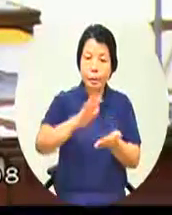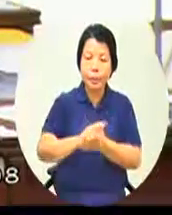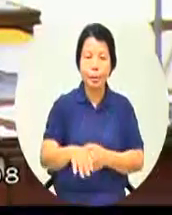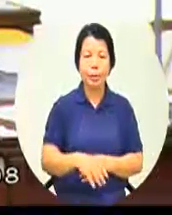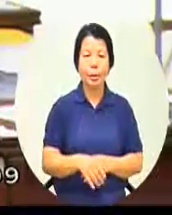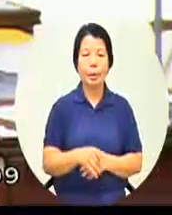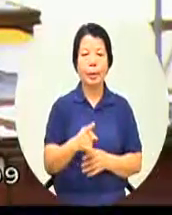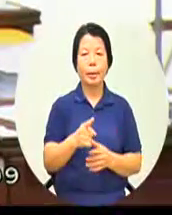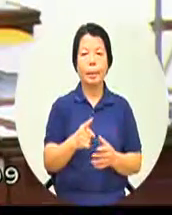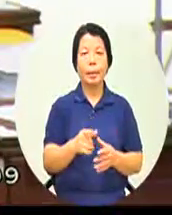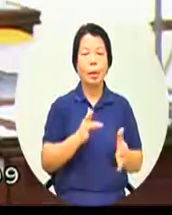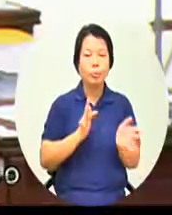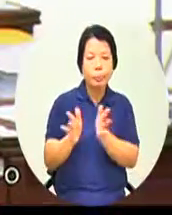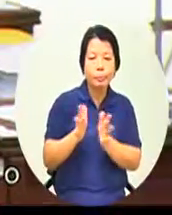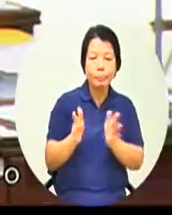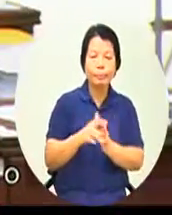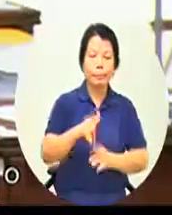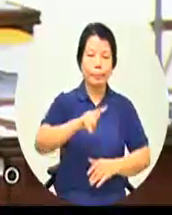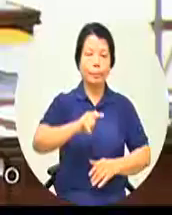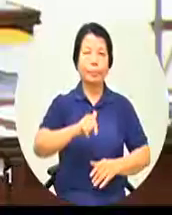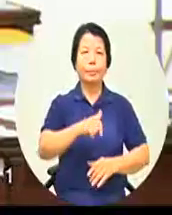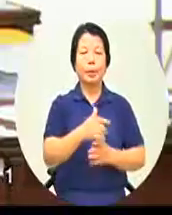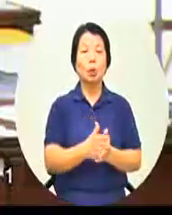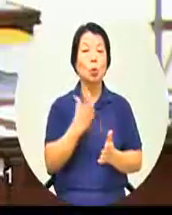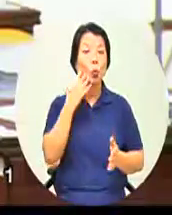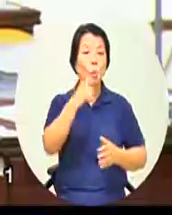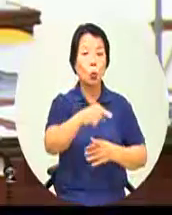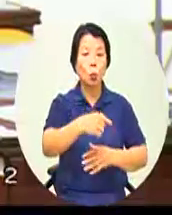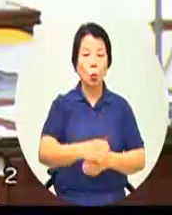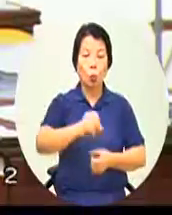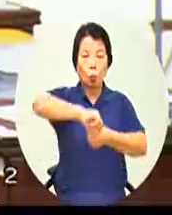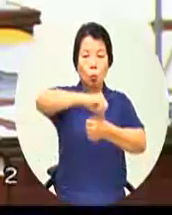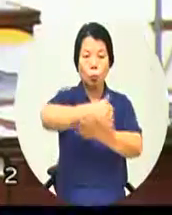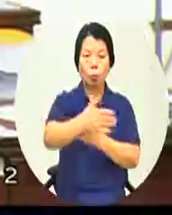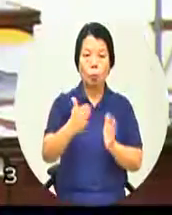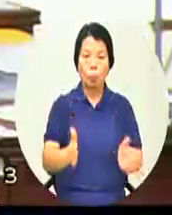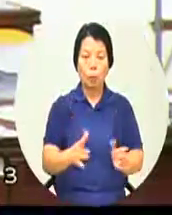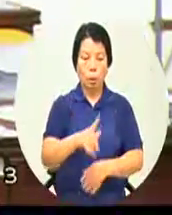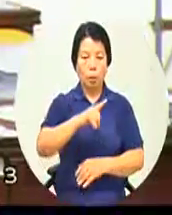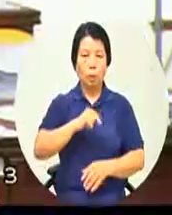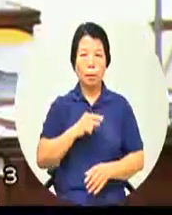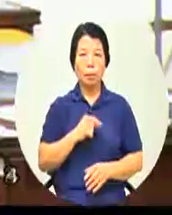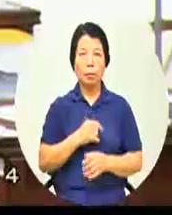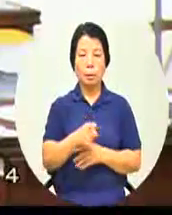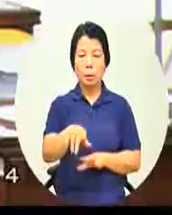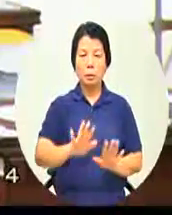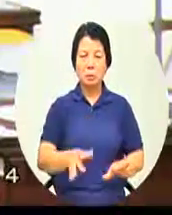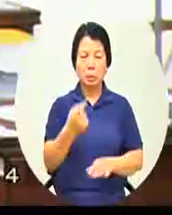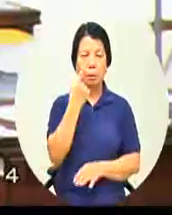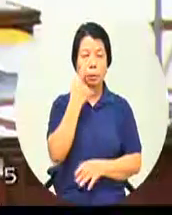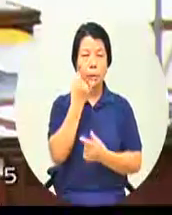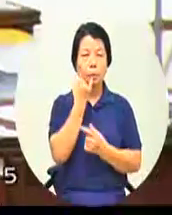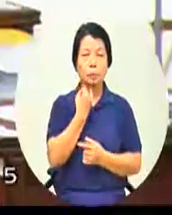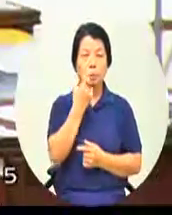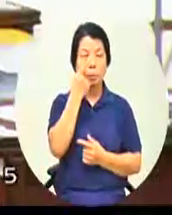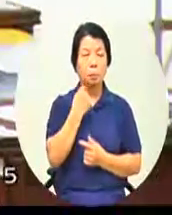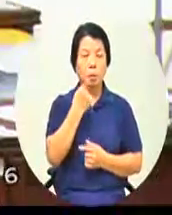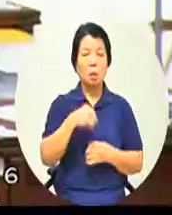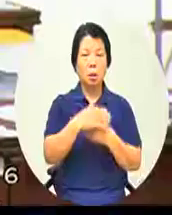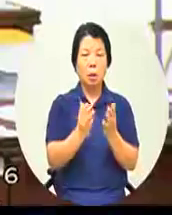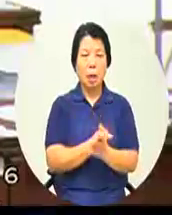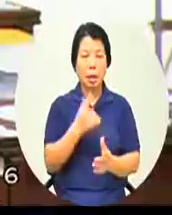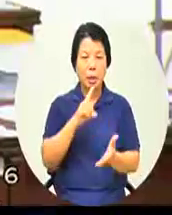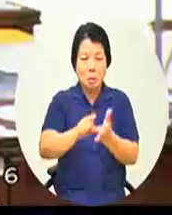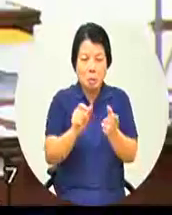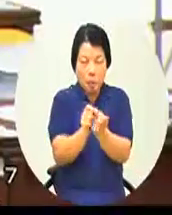因为你若开班的开一班的，伊这些老师嘞，对不对？吼、哦，这些老师那个可怜的，有当时啊，真正考试一年到尾参加临时都签袂入，